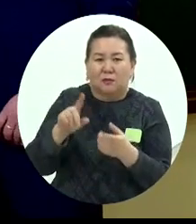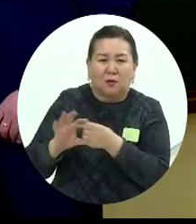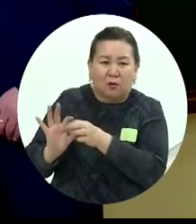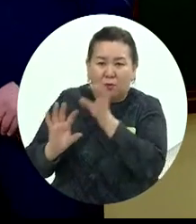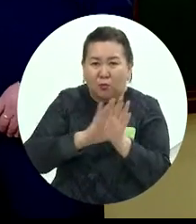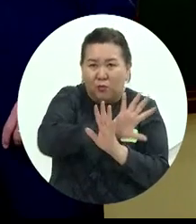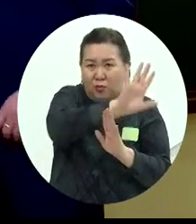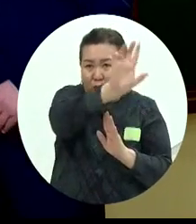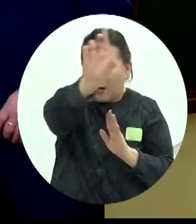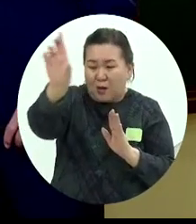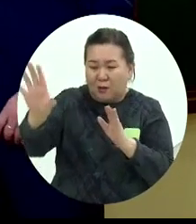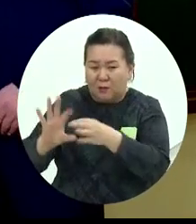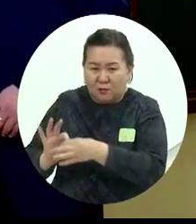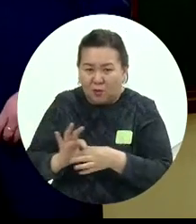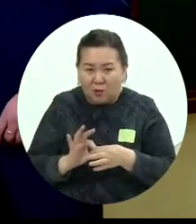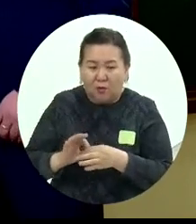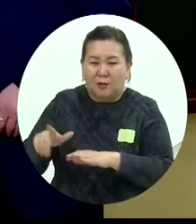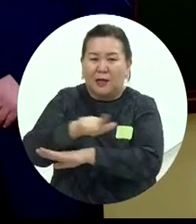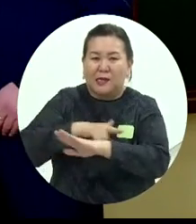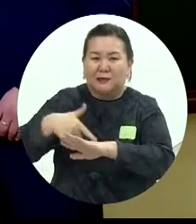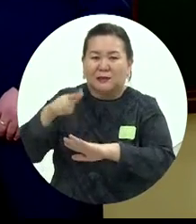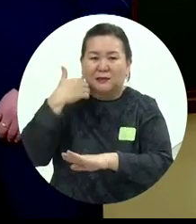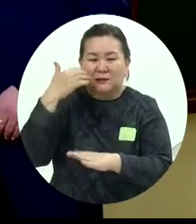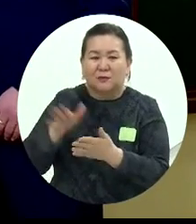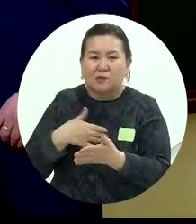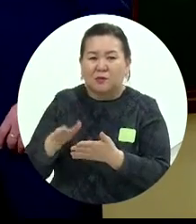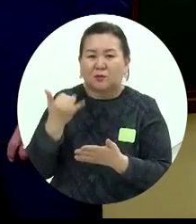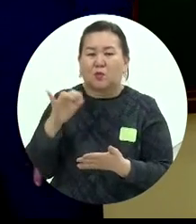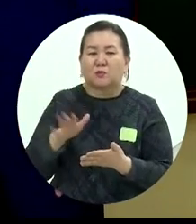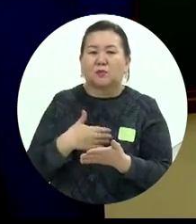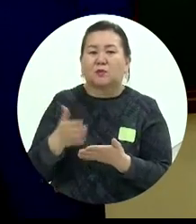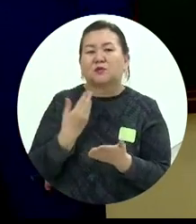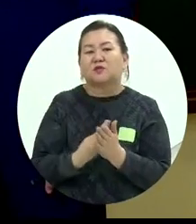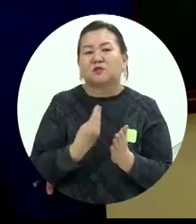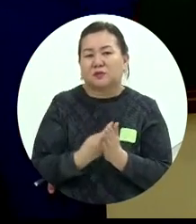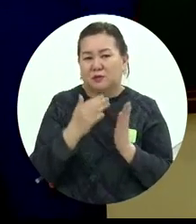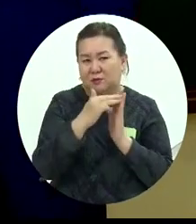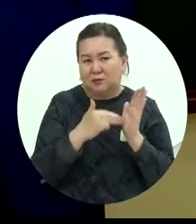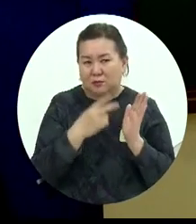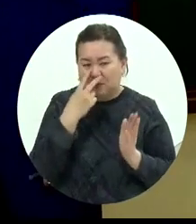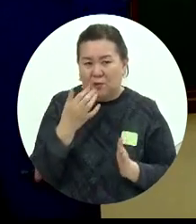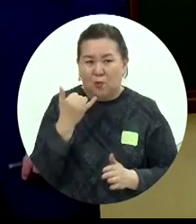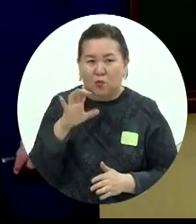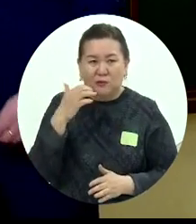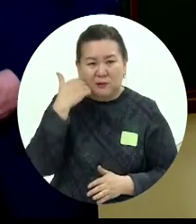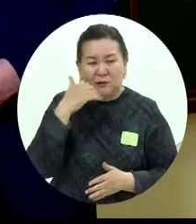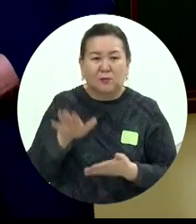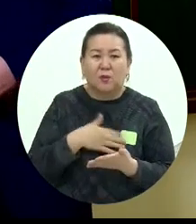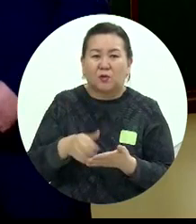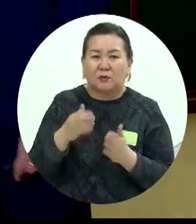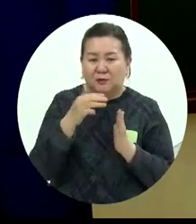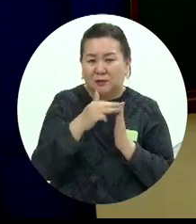зүйлүүдээс шалтгаалаад газрын гадарг дээр байгаа ус бохирдно, за мөн гүнд байгаа ус бохирдно гих мэтлэнгээр усны бохирдлын